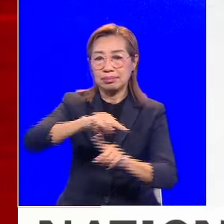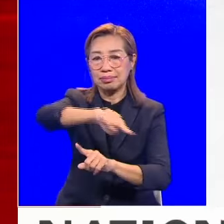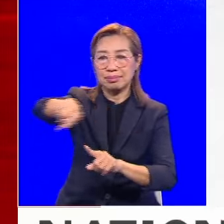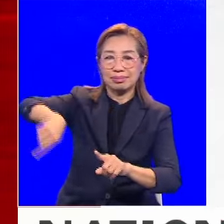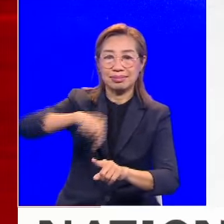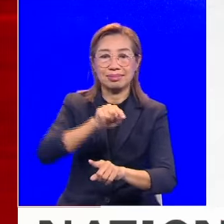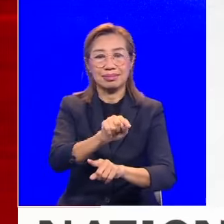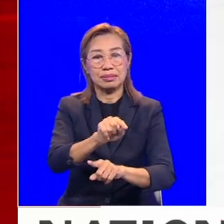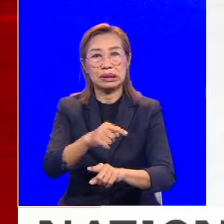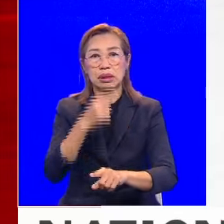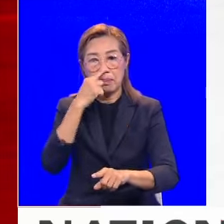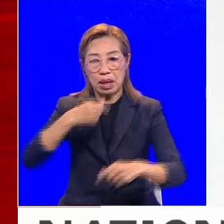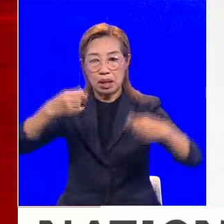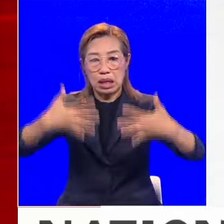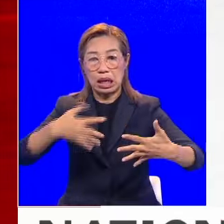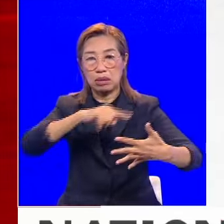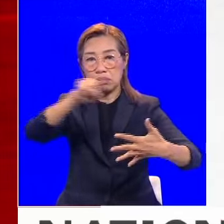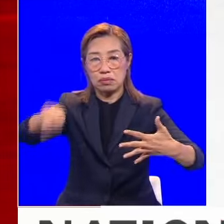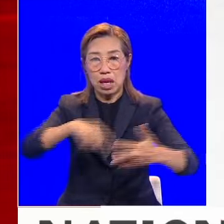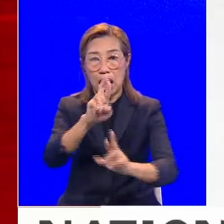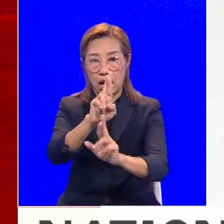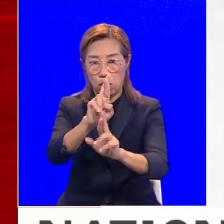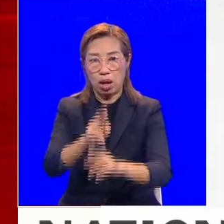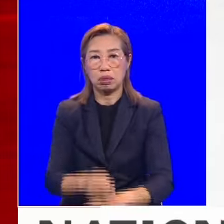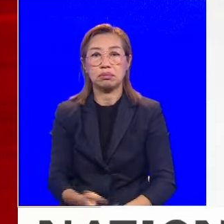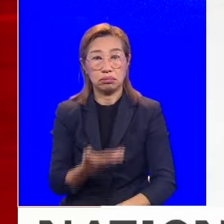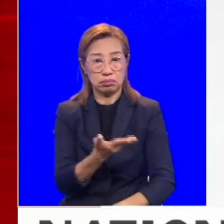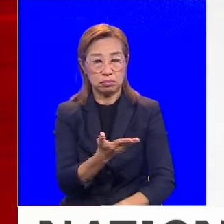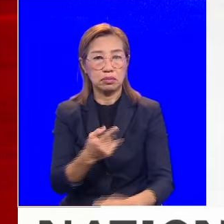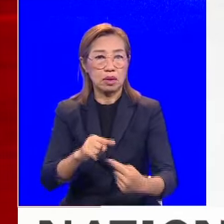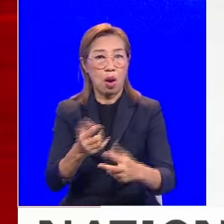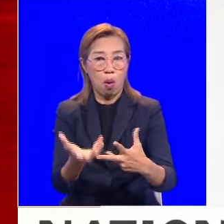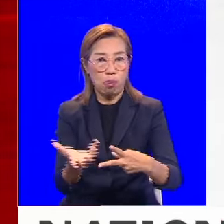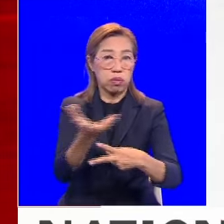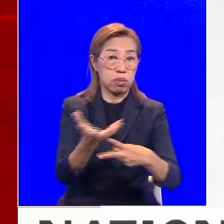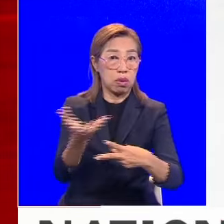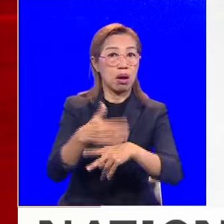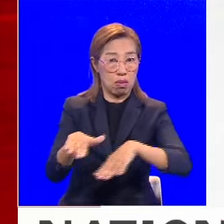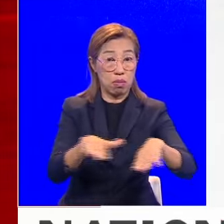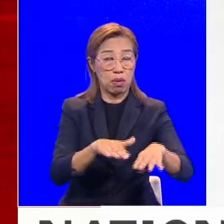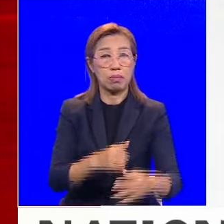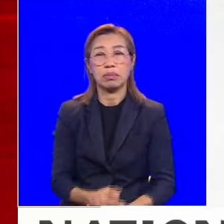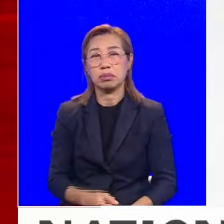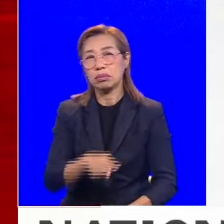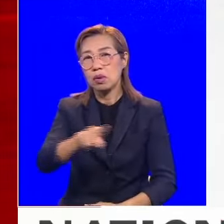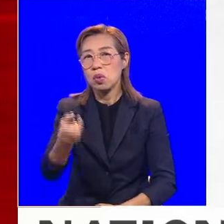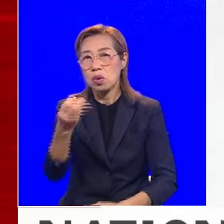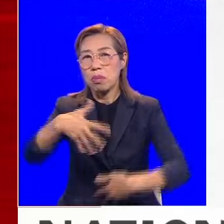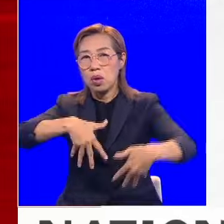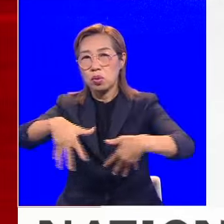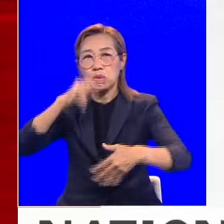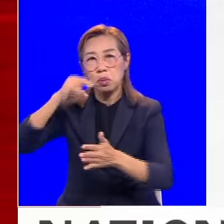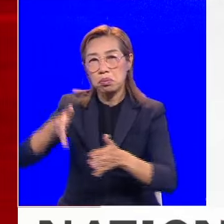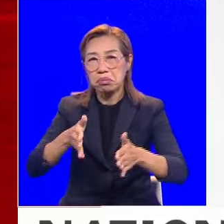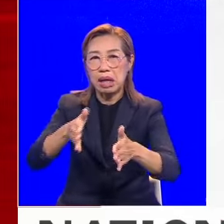แถวๆเ 30ชุมชนนะครับยังไงก็ระมัดระวังกันไว้ด้วยยังไงขนของขนข้าวกันดีๆครับค่ะส่วนใหญ่ก็เป็นชุมชนที่อยู่ริมน้ำ